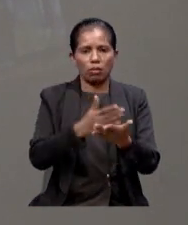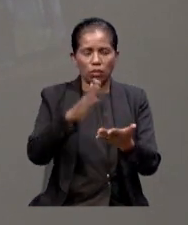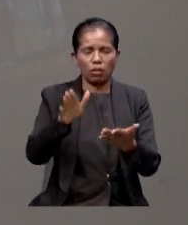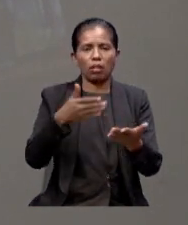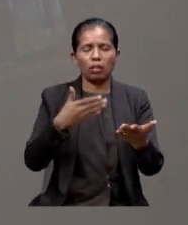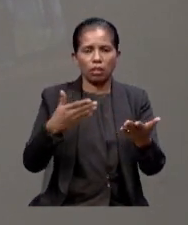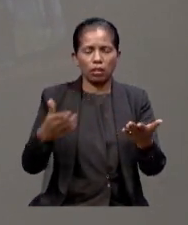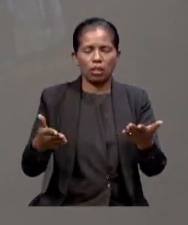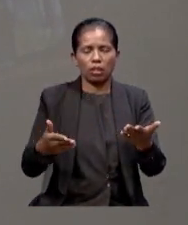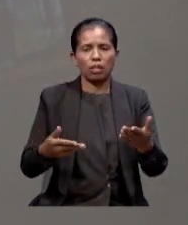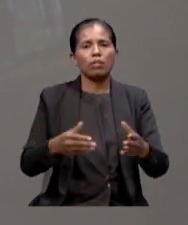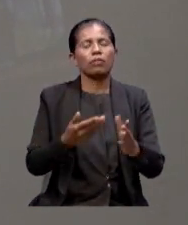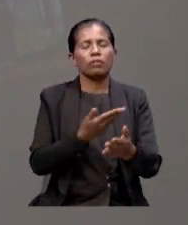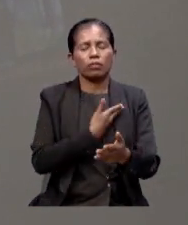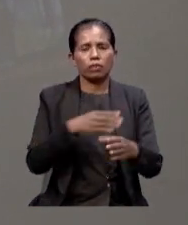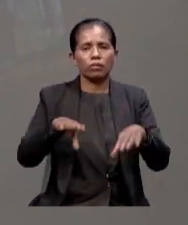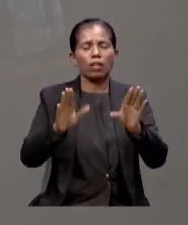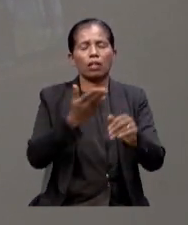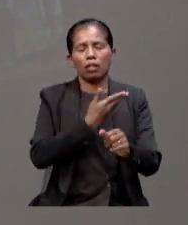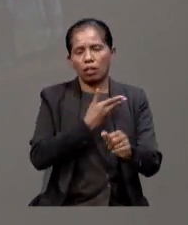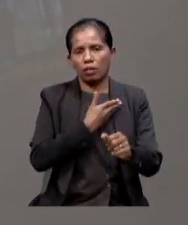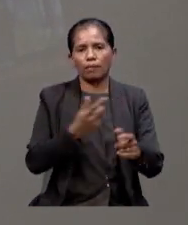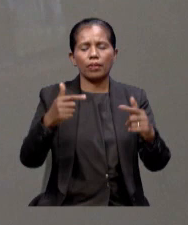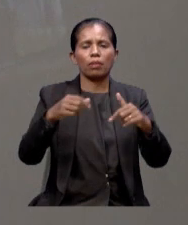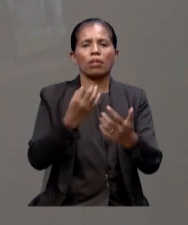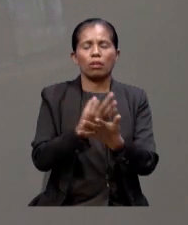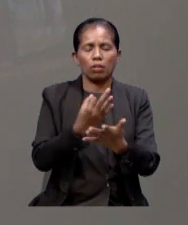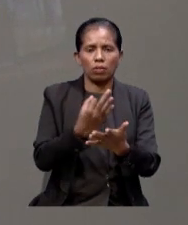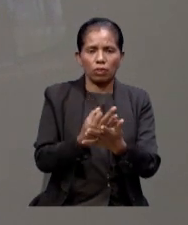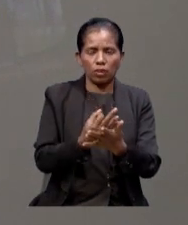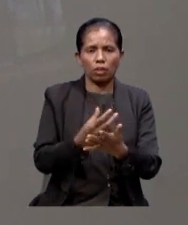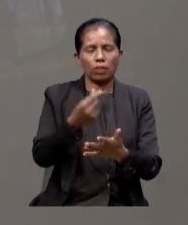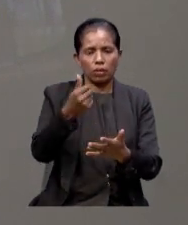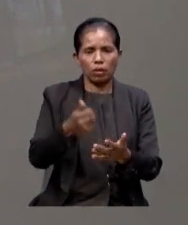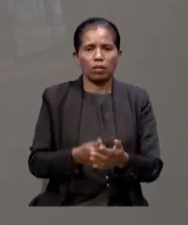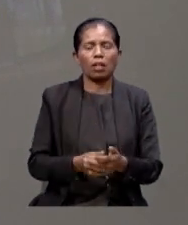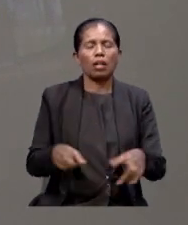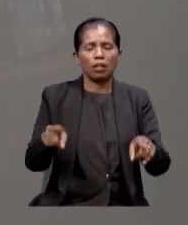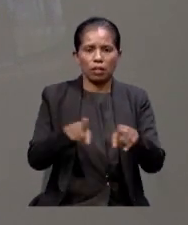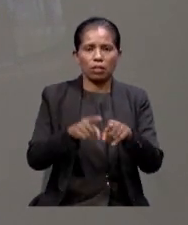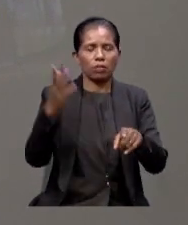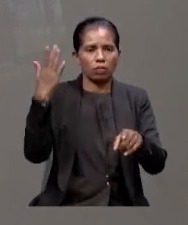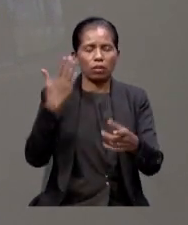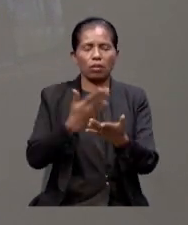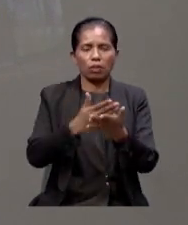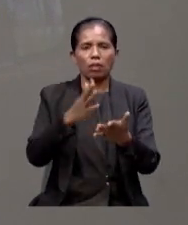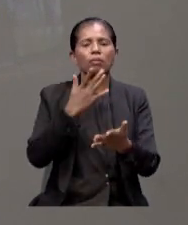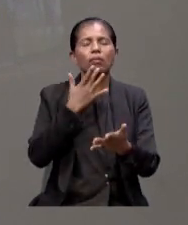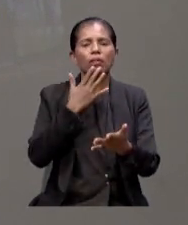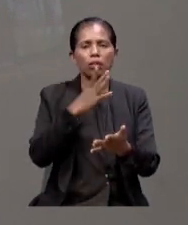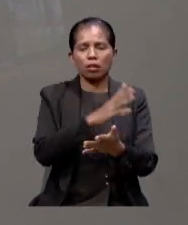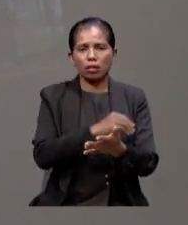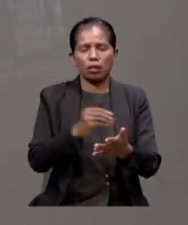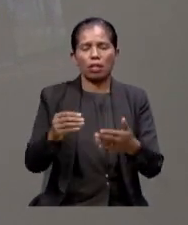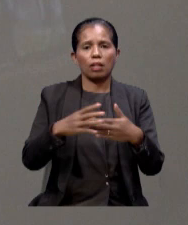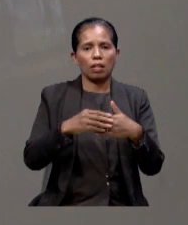ba folin sa san sir nebe sai hutu. Ni mai ho osan nebe pas-pasan, hanesan bai bain, ni so sa mas midar ho folin